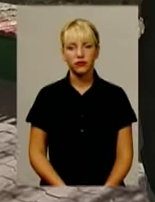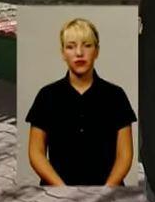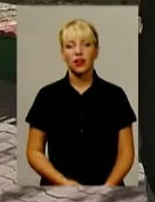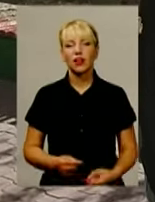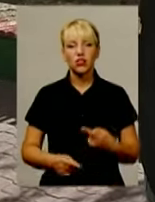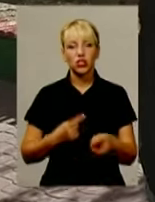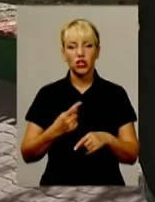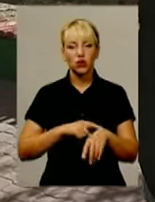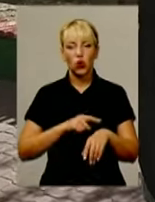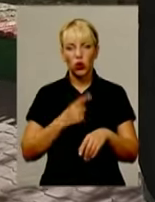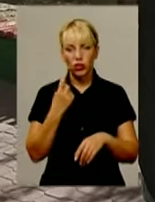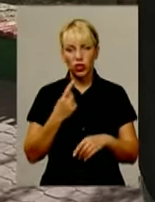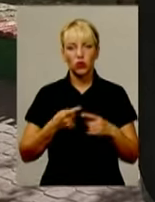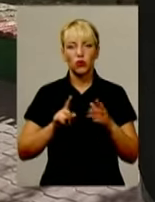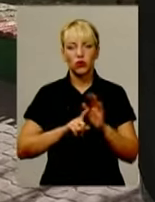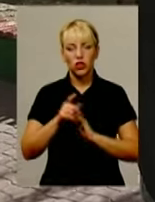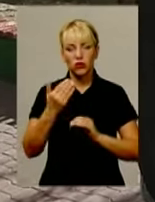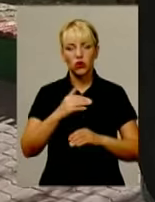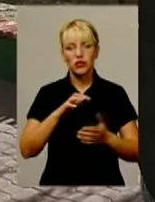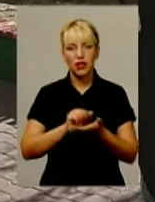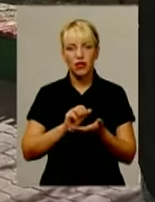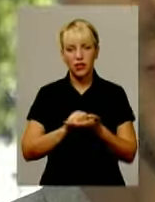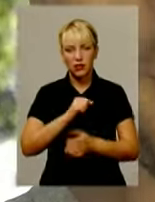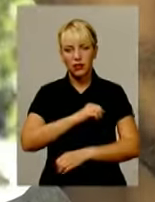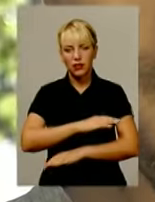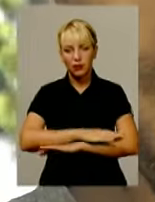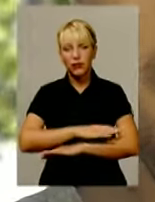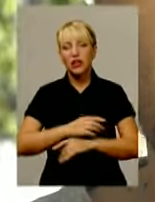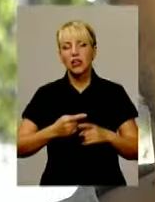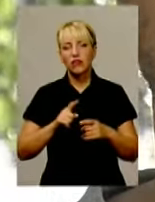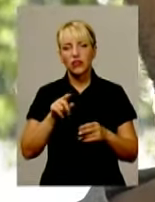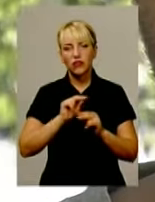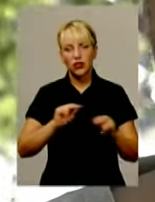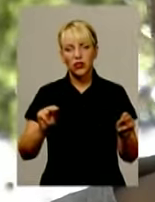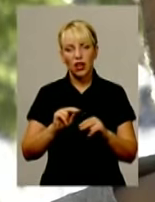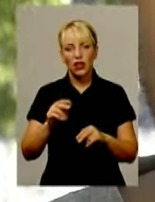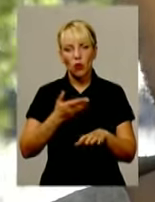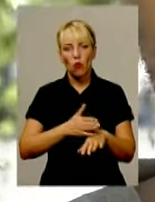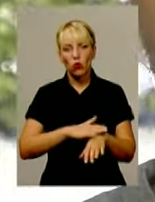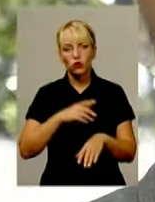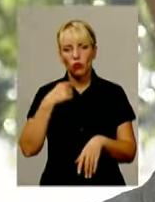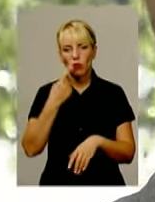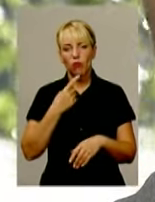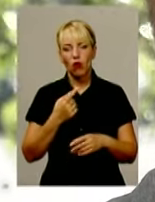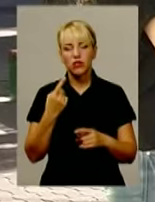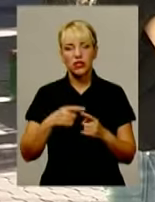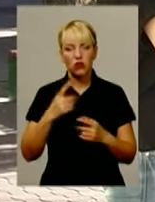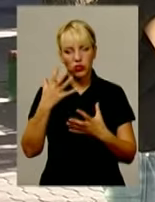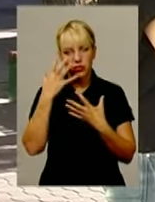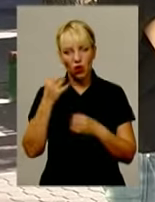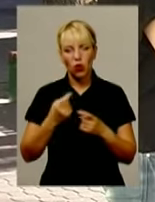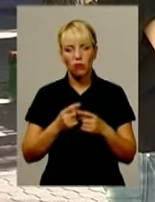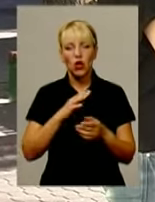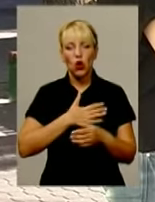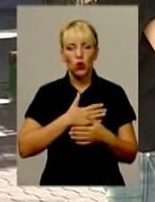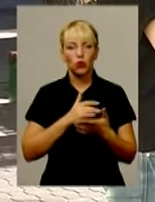Через годину в Сергія починаються заняття. Він викладає польську мову. Та це не єдине його захоплення. Сергій любить подорожувати. Причому